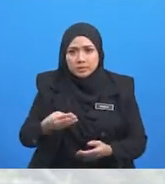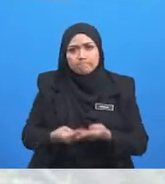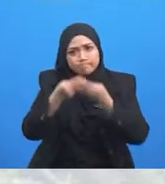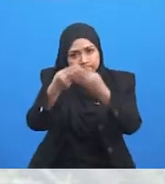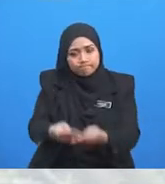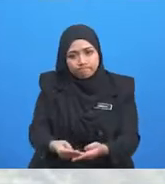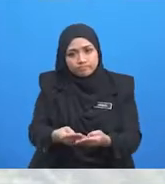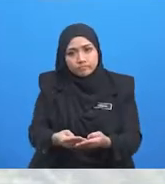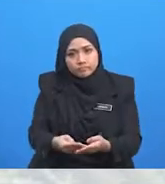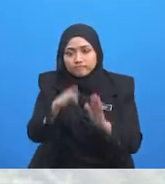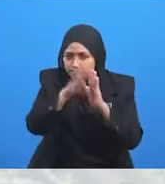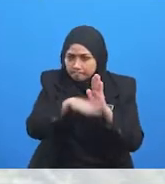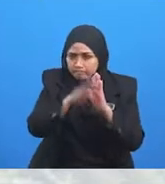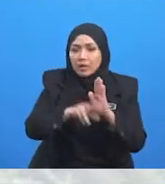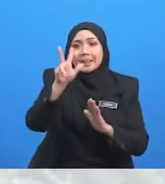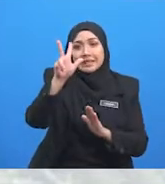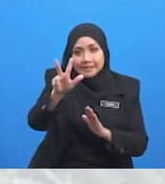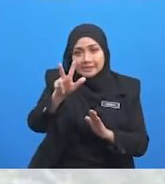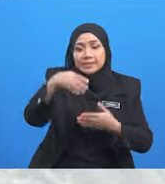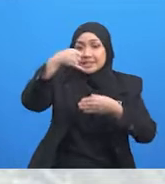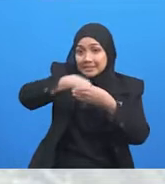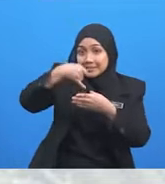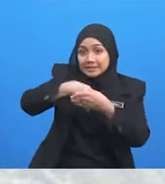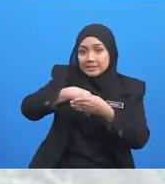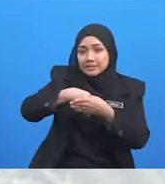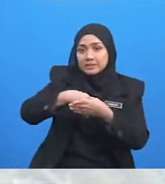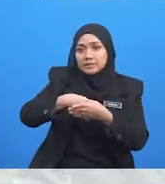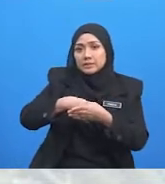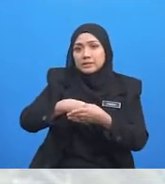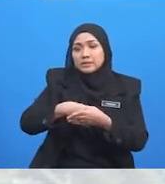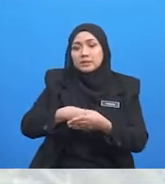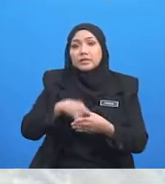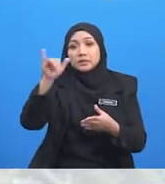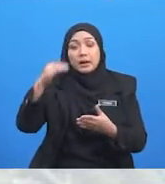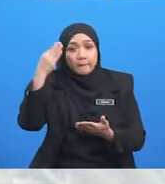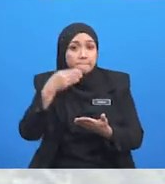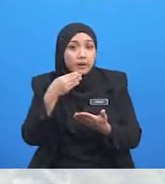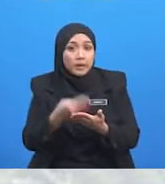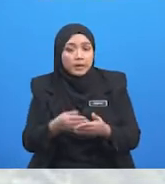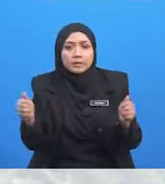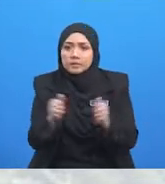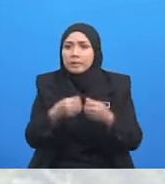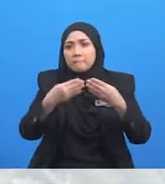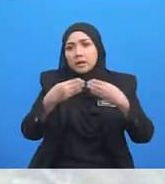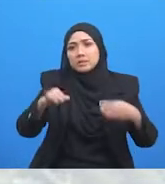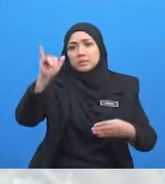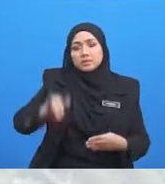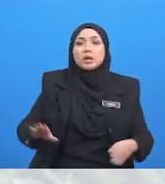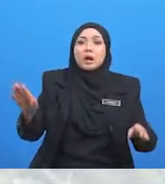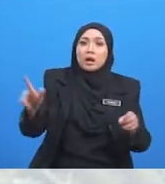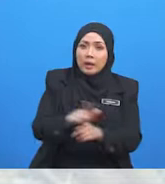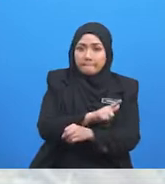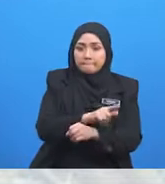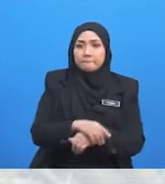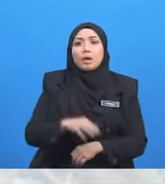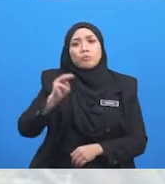mengemukakan sekurang-kurangnya 3 isi yang relevan dengan bahasa yang lengkap.